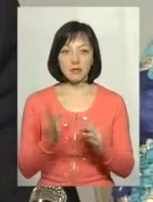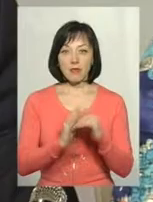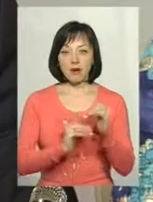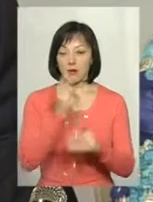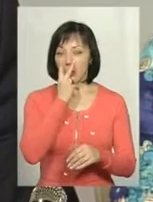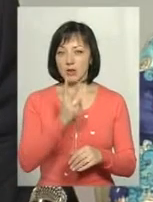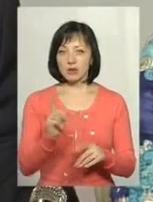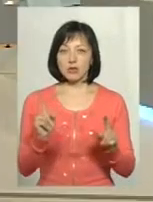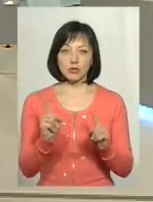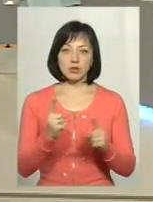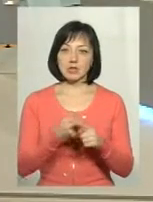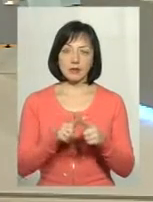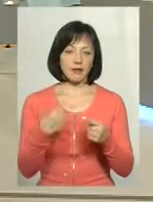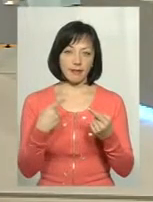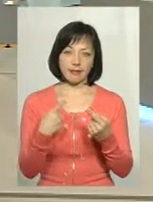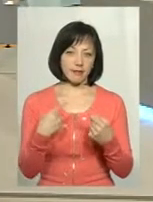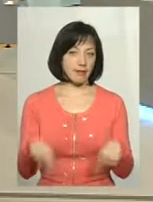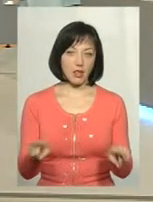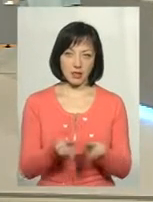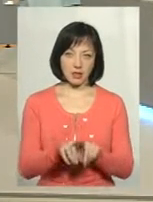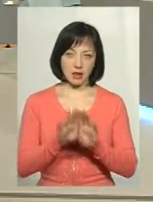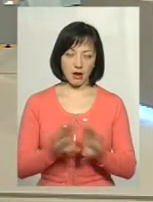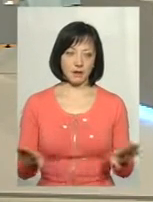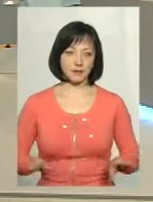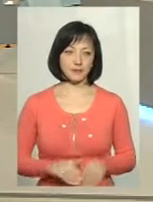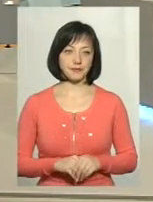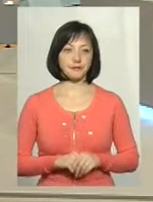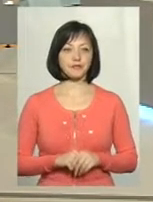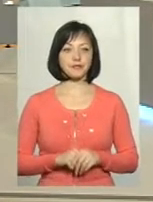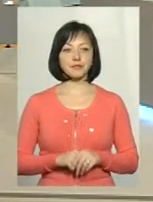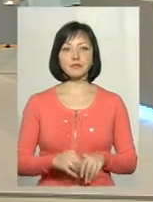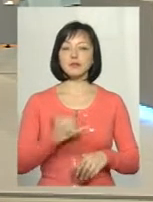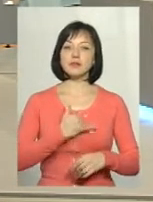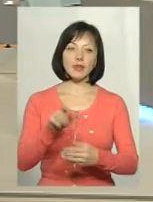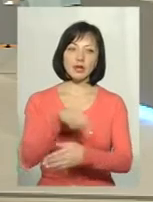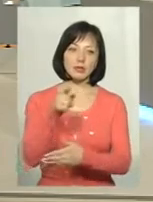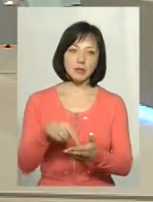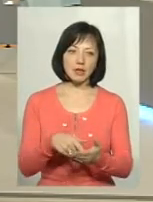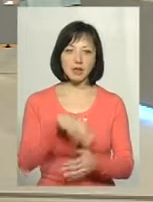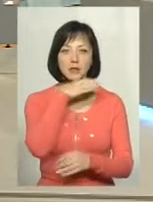практика показала, що це не так. В такому разі у мене запитання. Дуже багато